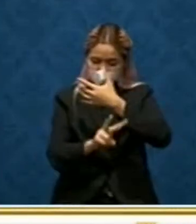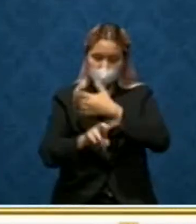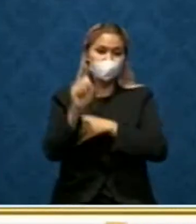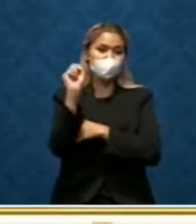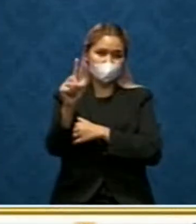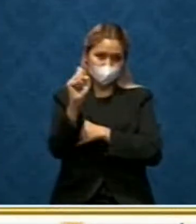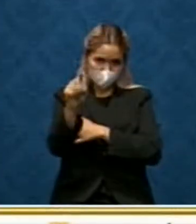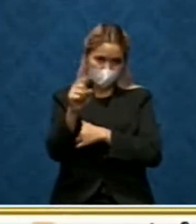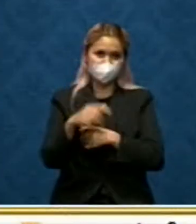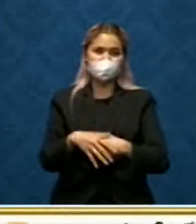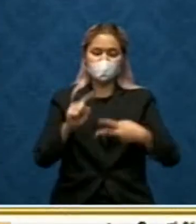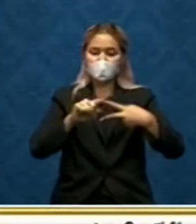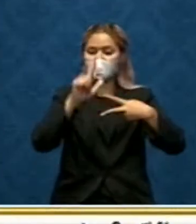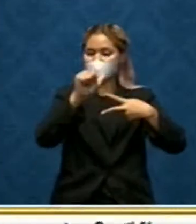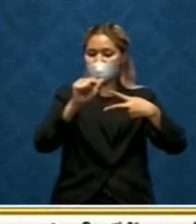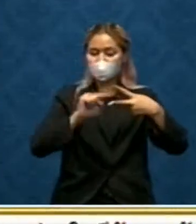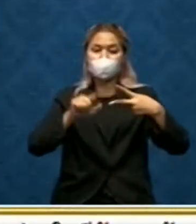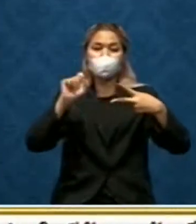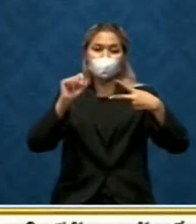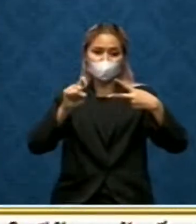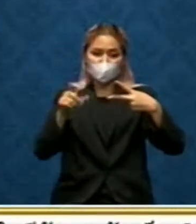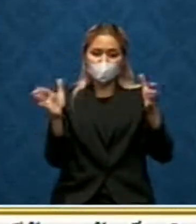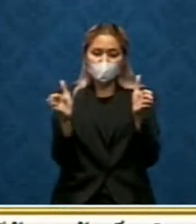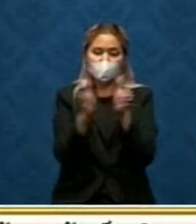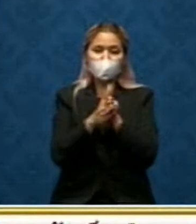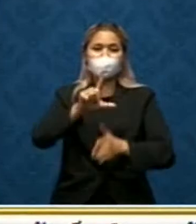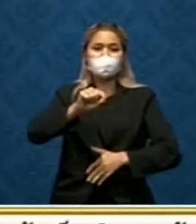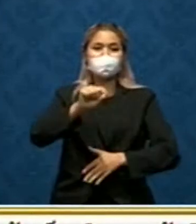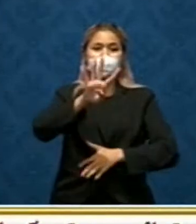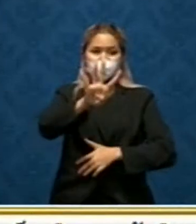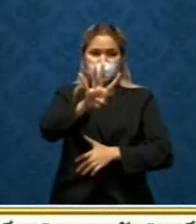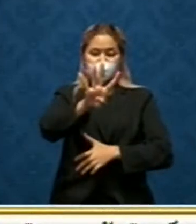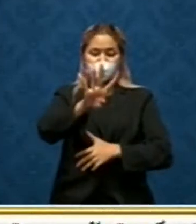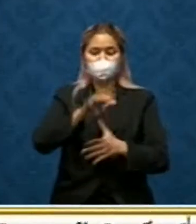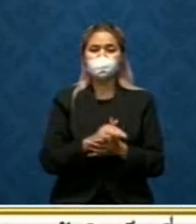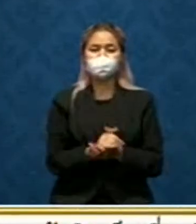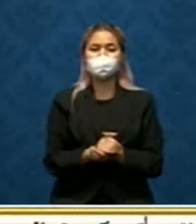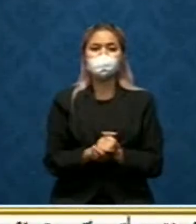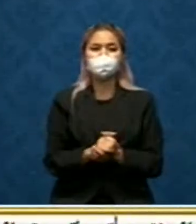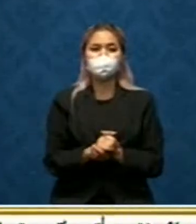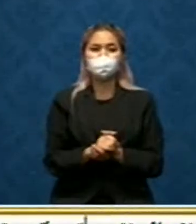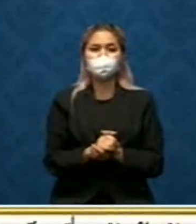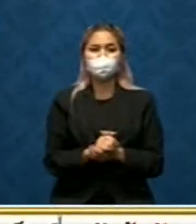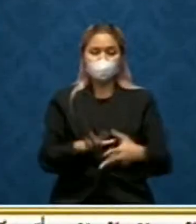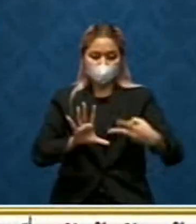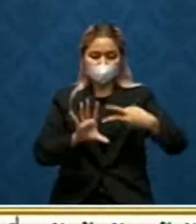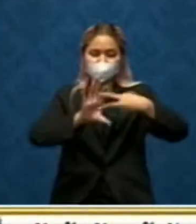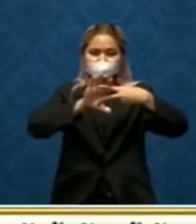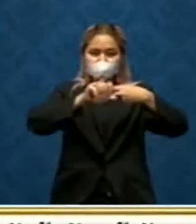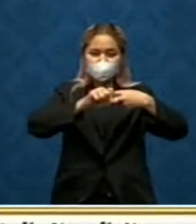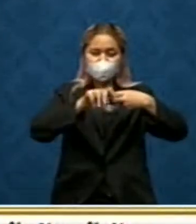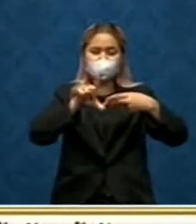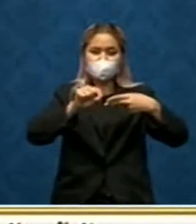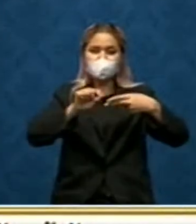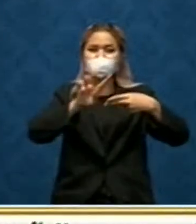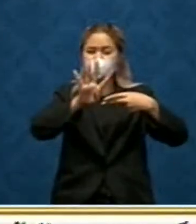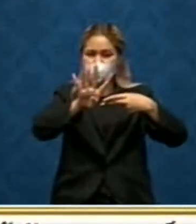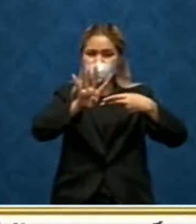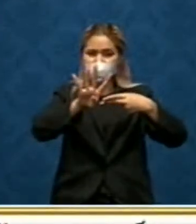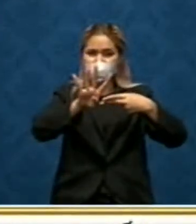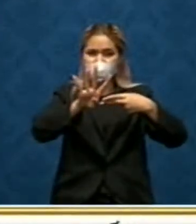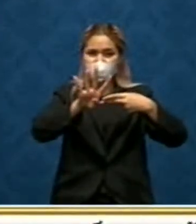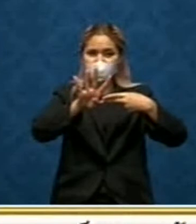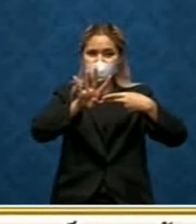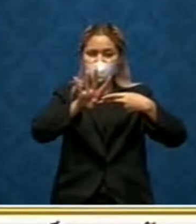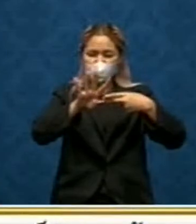ก 12 ข้อ เร่งดด 12 ข้อ รวมเป็ 24ใน 24 มักจะมีทัพกัซ้อนกอยู่บ้าง